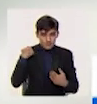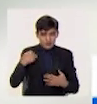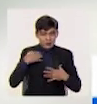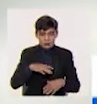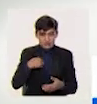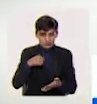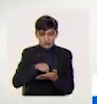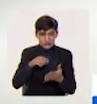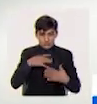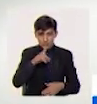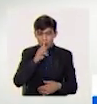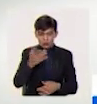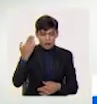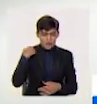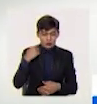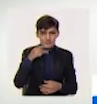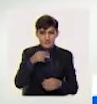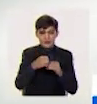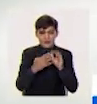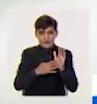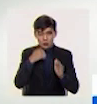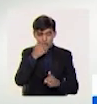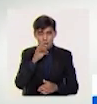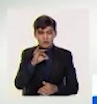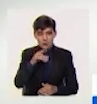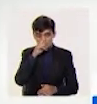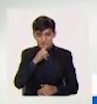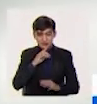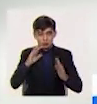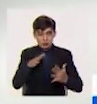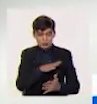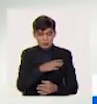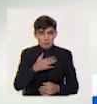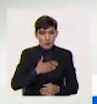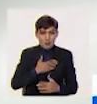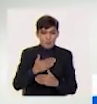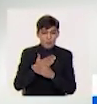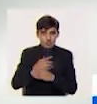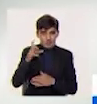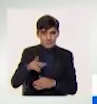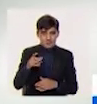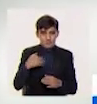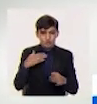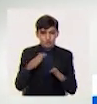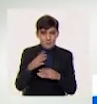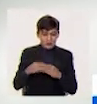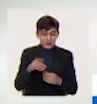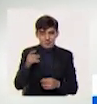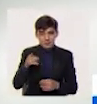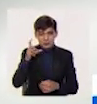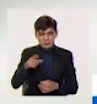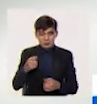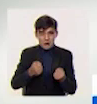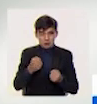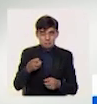мүлдем болған емеспін. Бұл бір жыл бұрын, осыдан 2019 жылы қазан айында болған оқиға. Көмекшім, жанымда жүрген музыкантым кешке қолым келіп